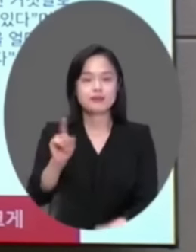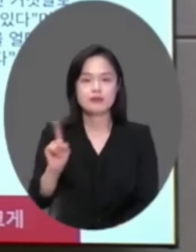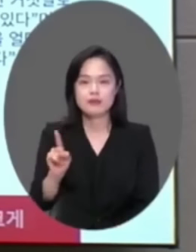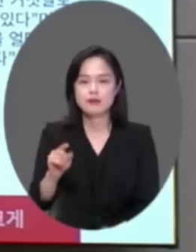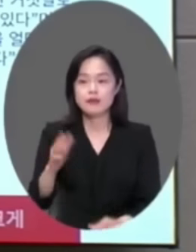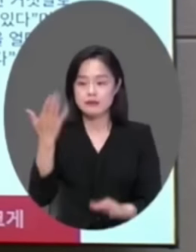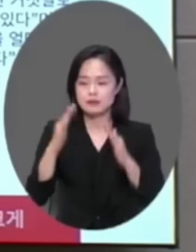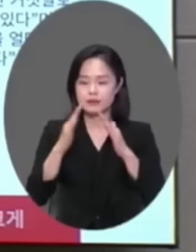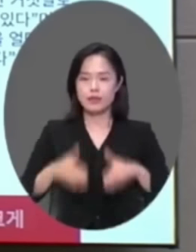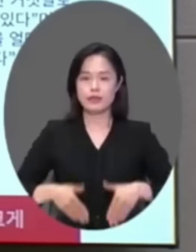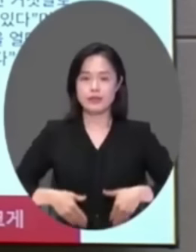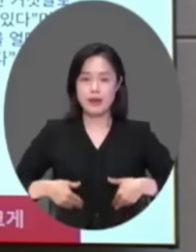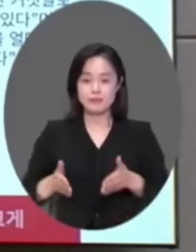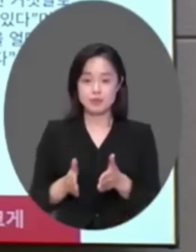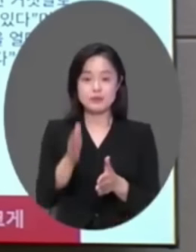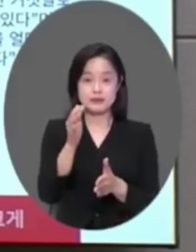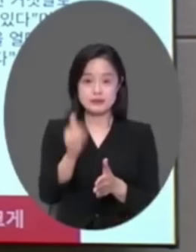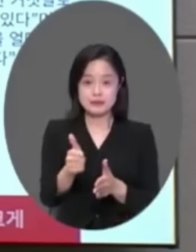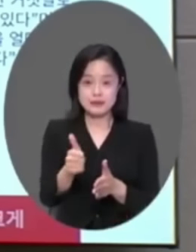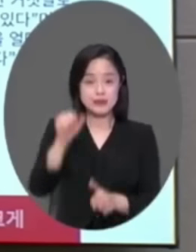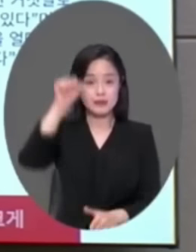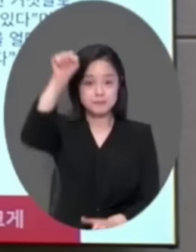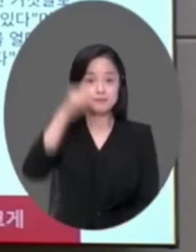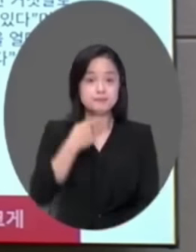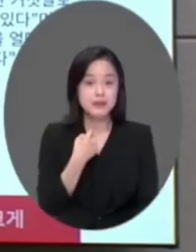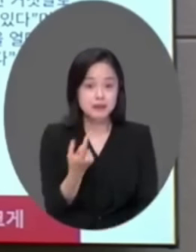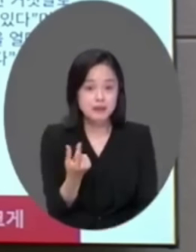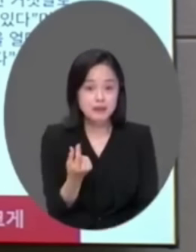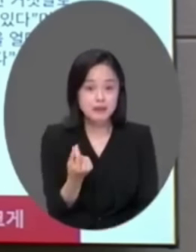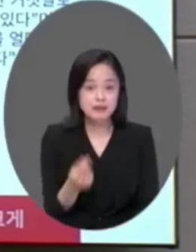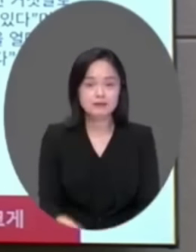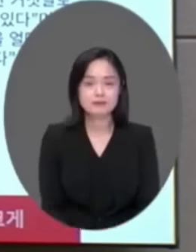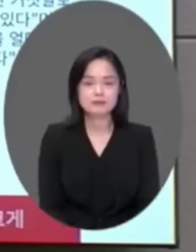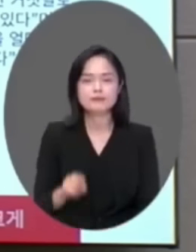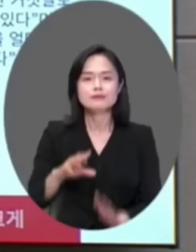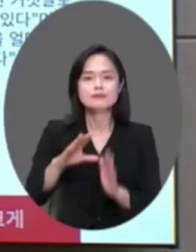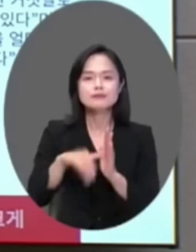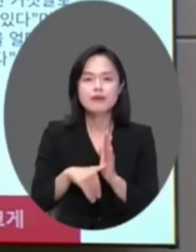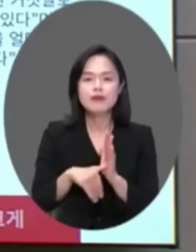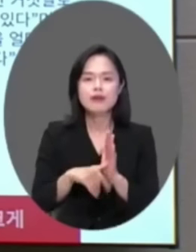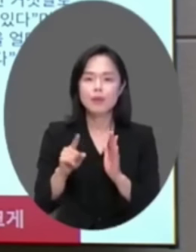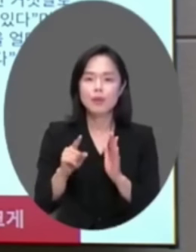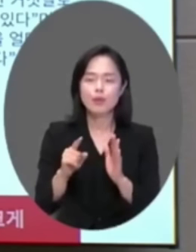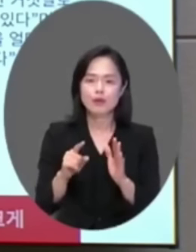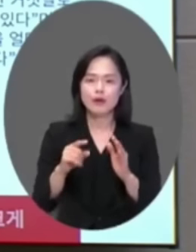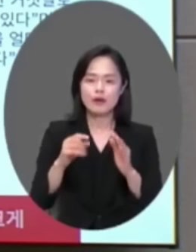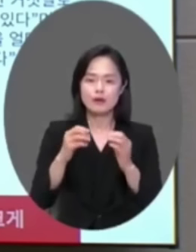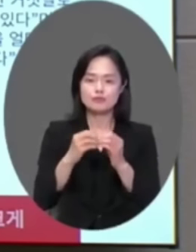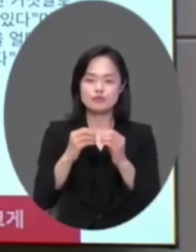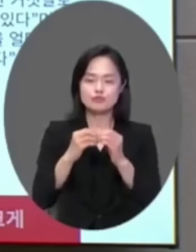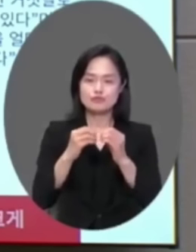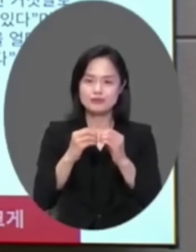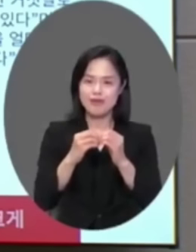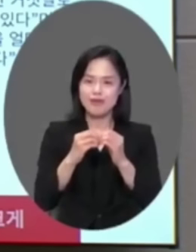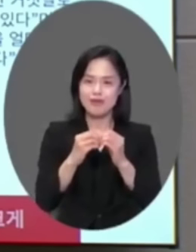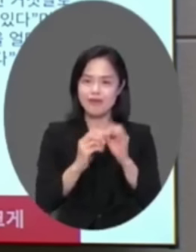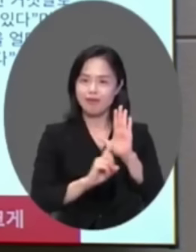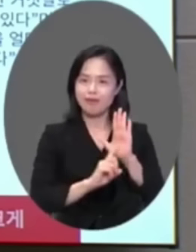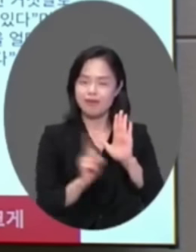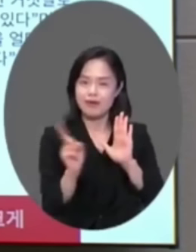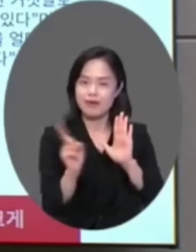그렇습니다 나라는 문재인 전남은 미명 3이라는 구호를 쓰신 적 있습니까 예 그렇 저건 그 초안이 있습니다 예 그래서 문재인